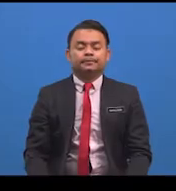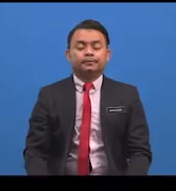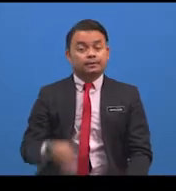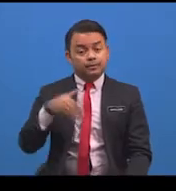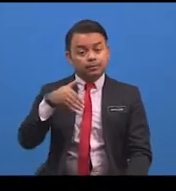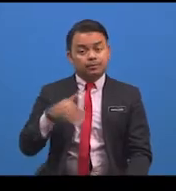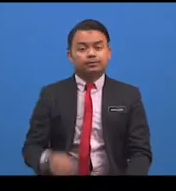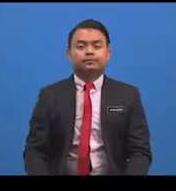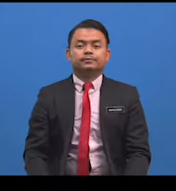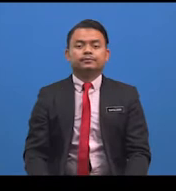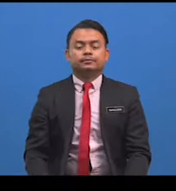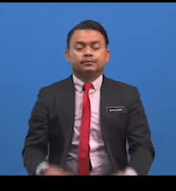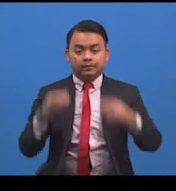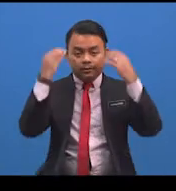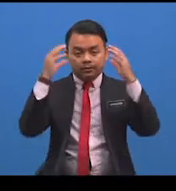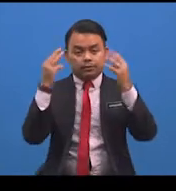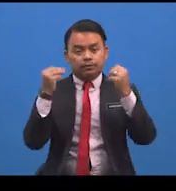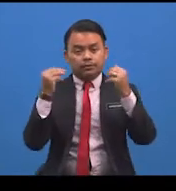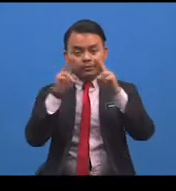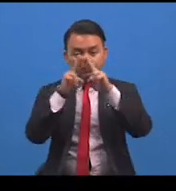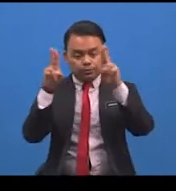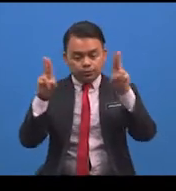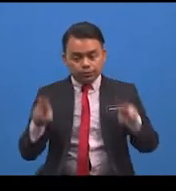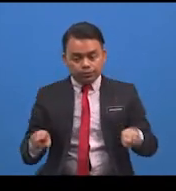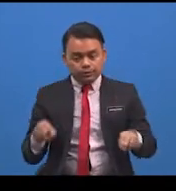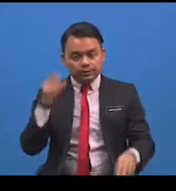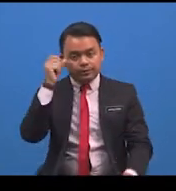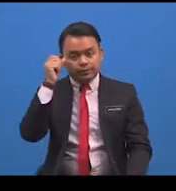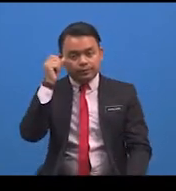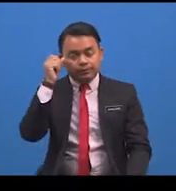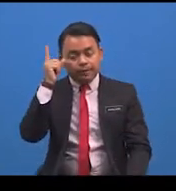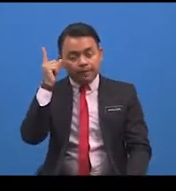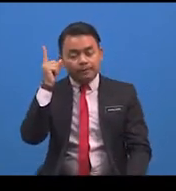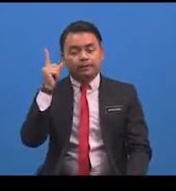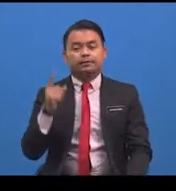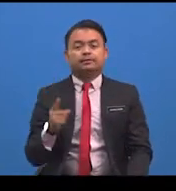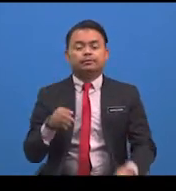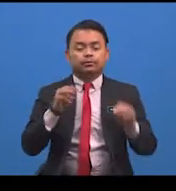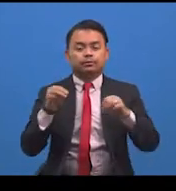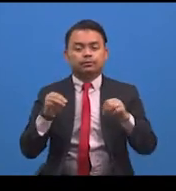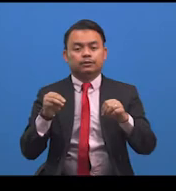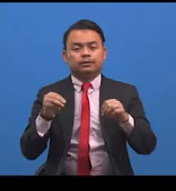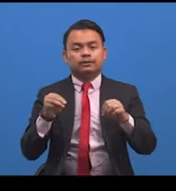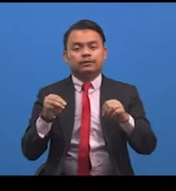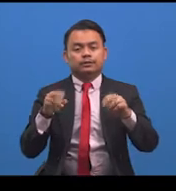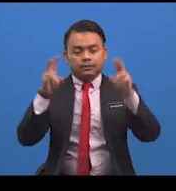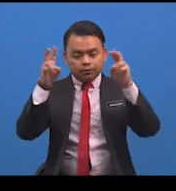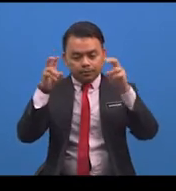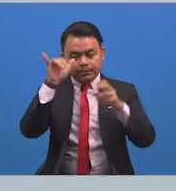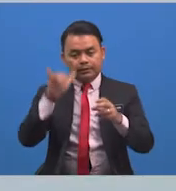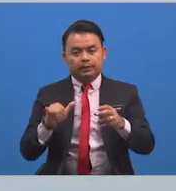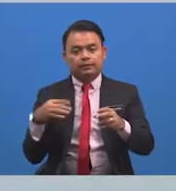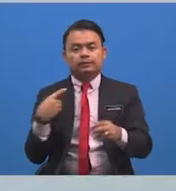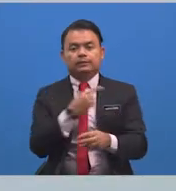Sebelum itu, cikgu ingin menguji pemahaman murid-murid terhadap topik yang dipelajari pada hari